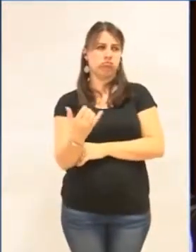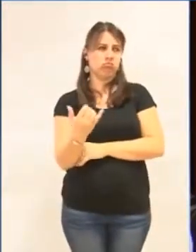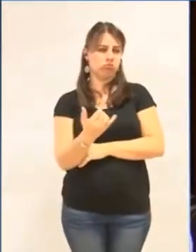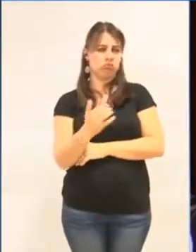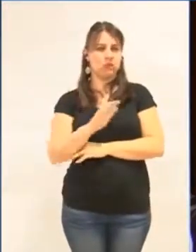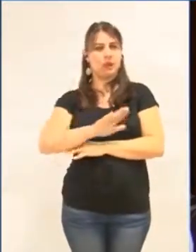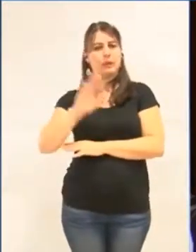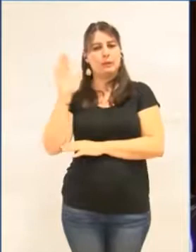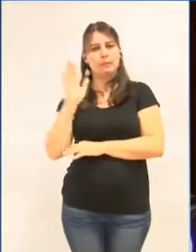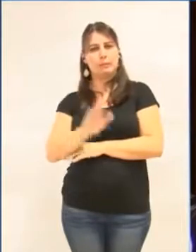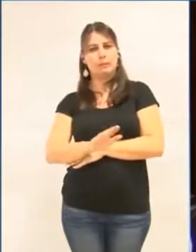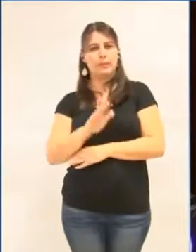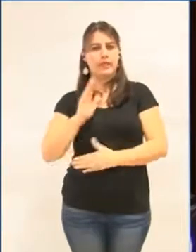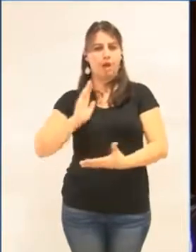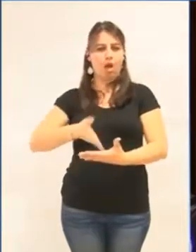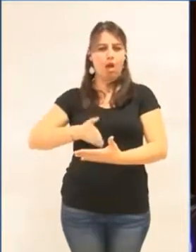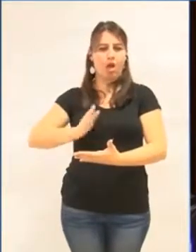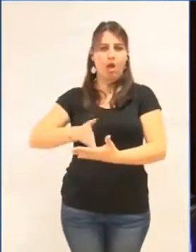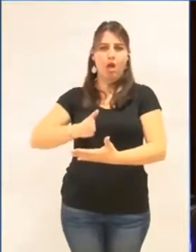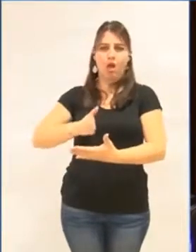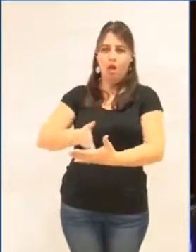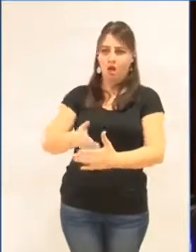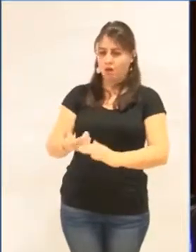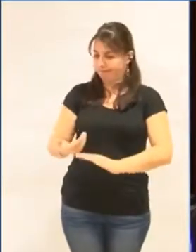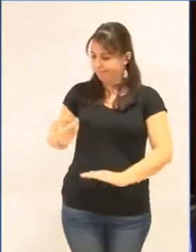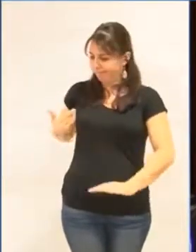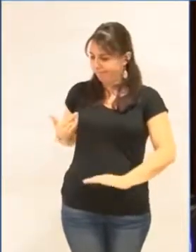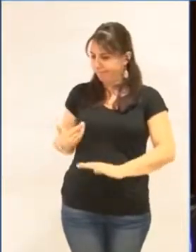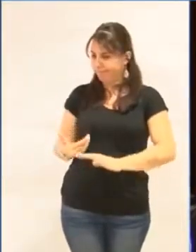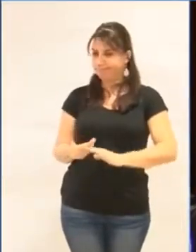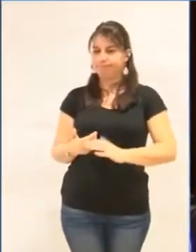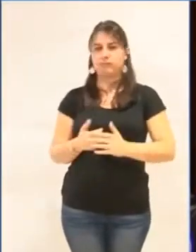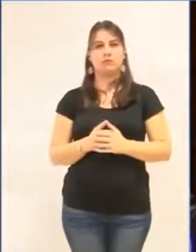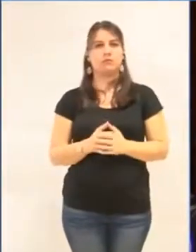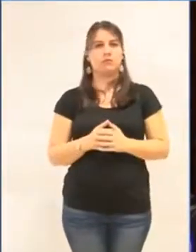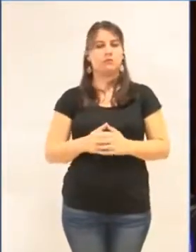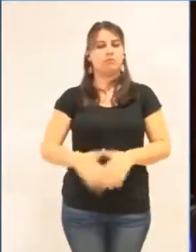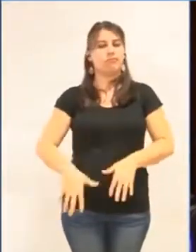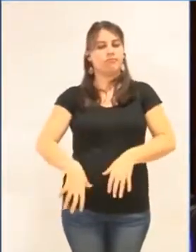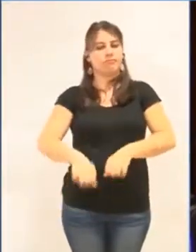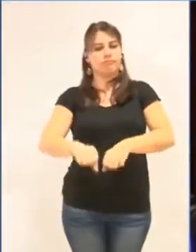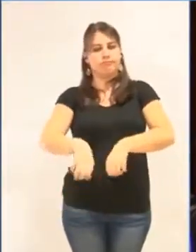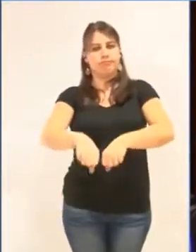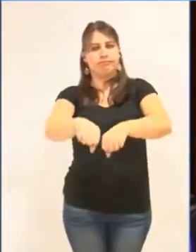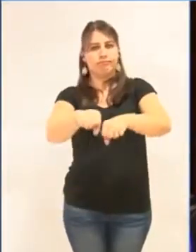les difficultés qui ont été rencontrées, les